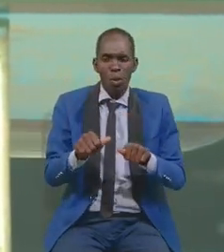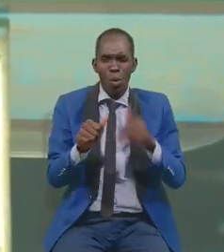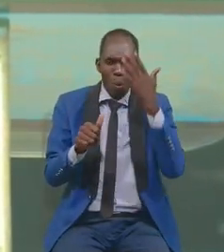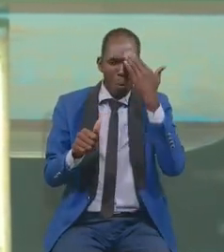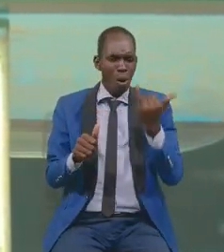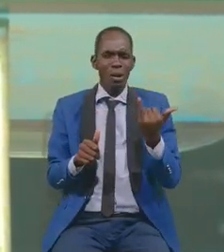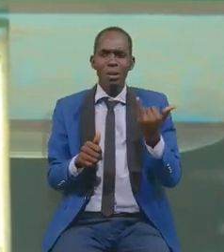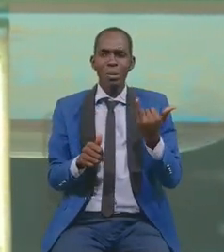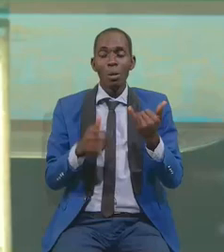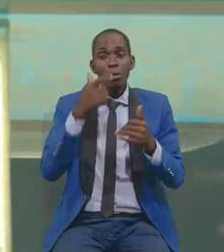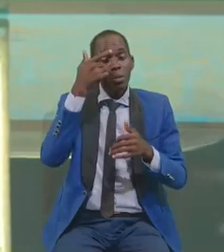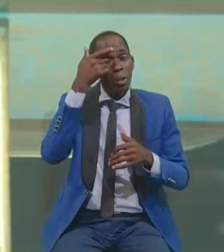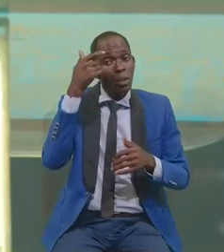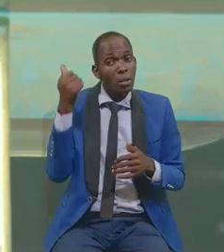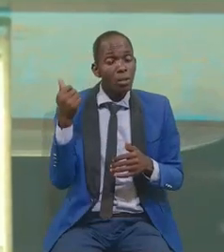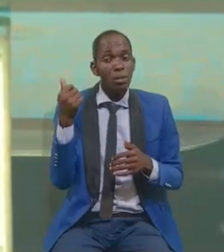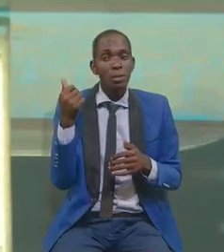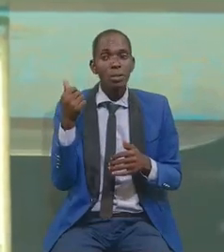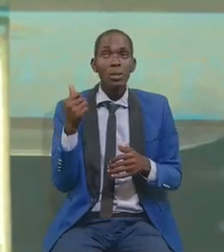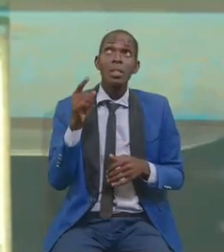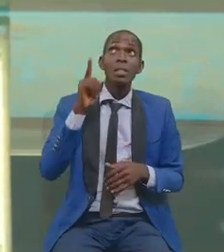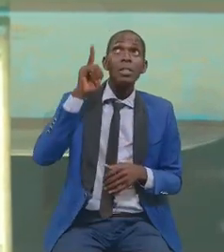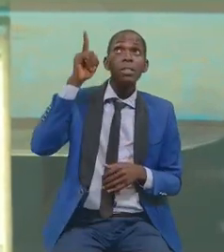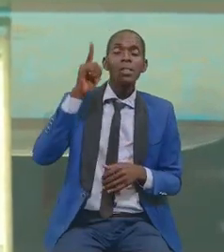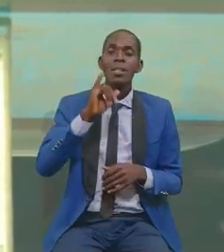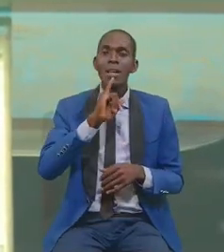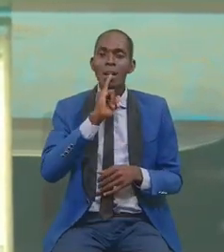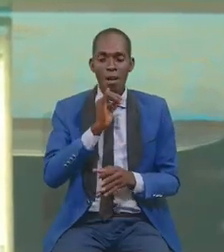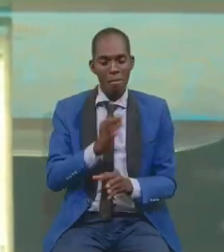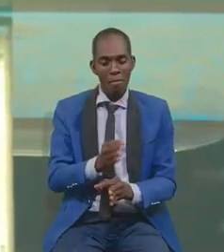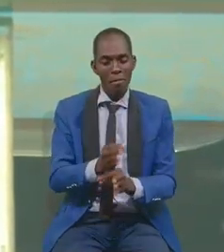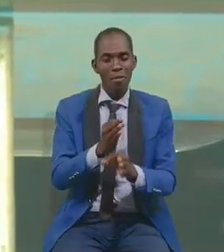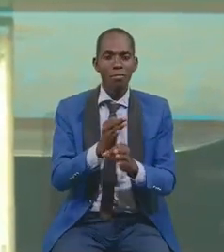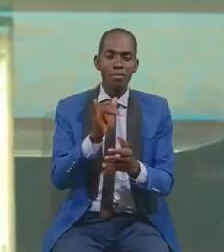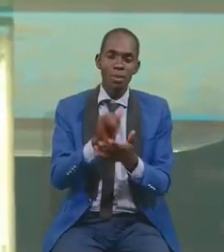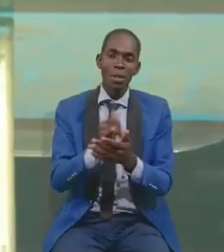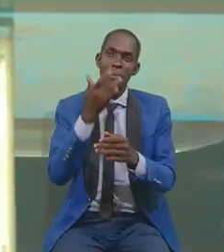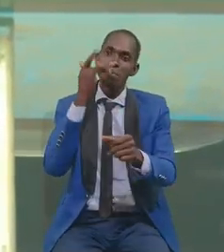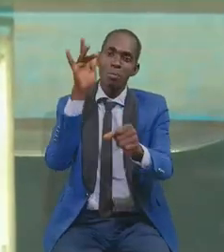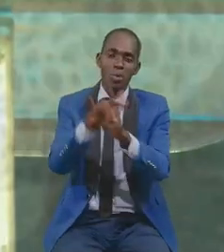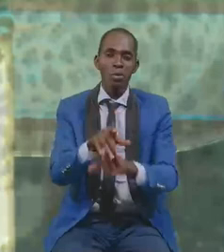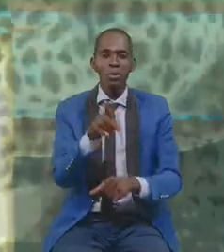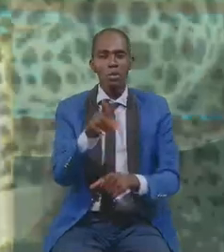Car, c'est-à-dire parce que celui qui a fait la promesse est fidèle. Amen.